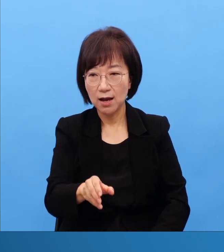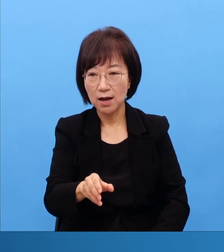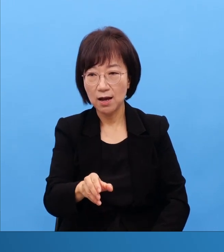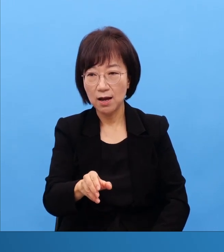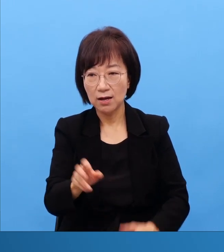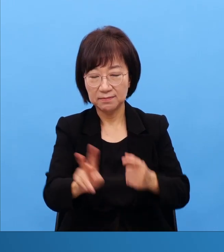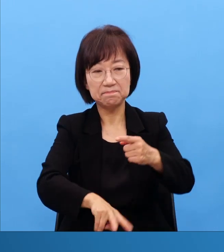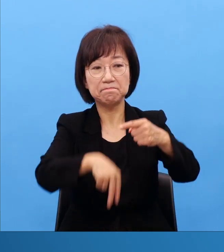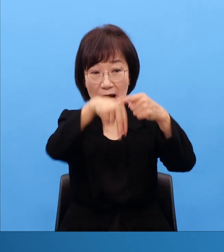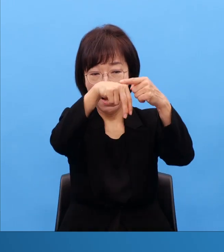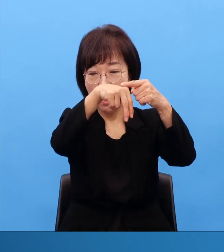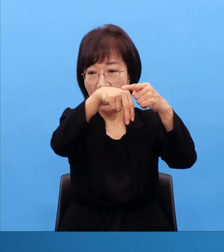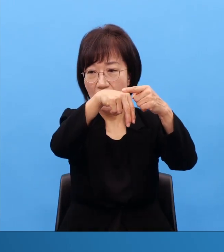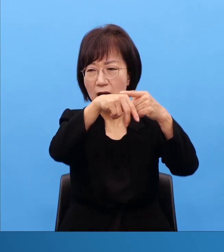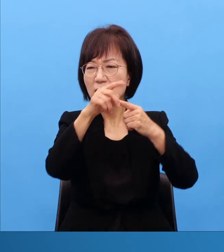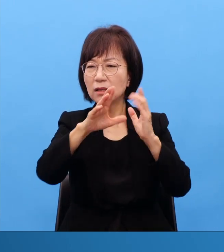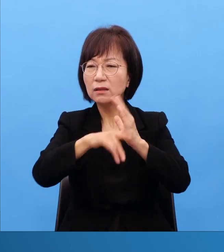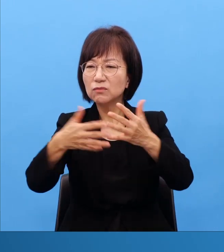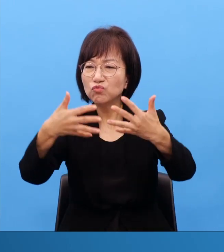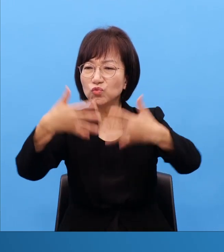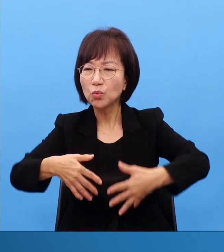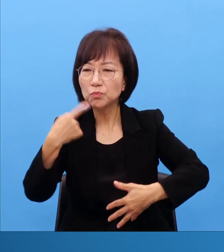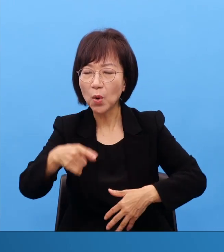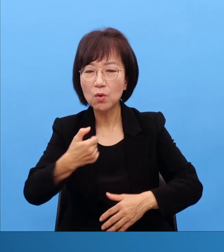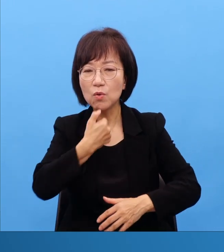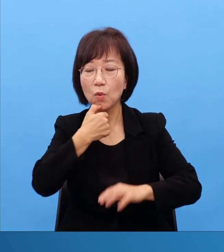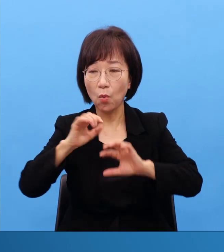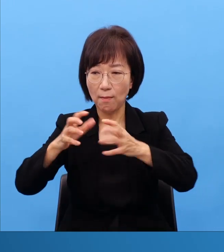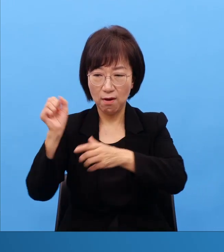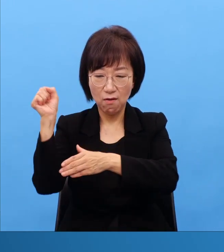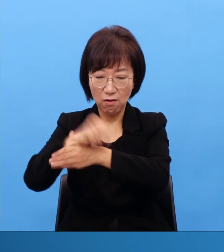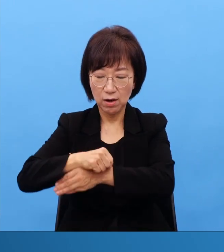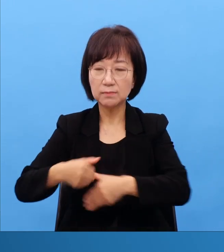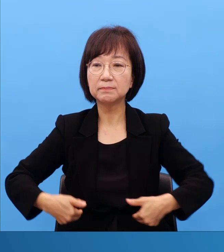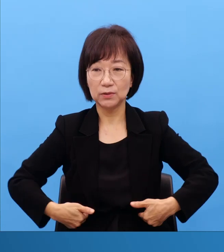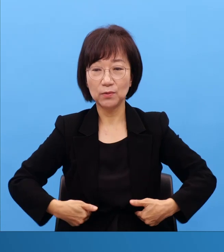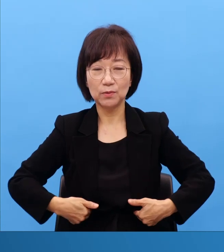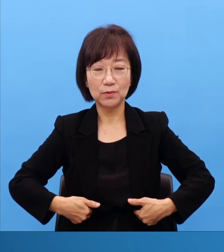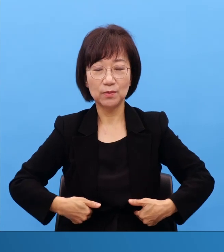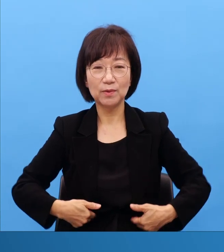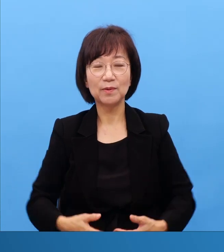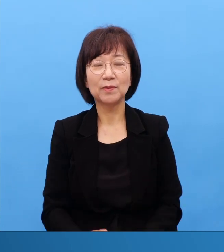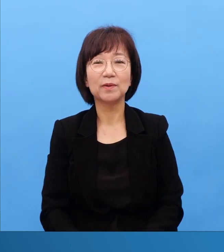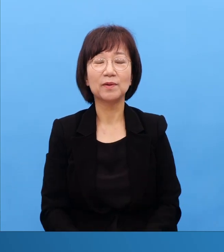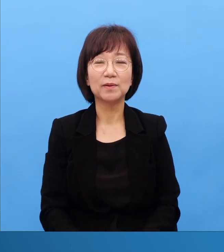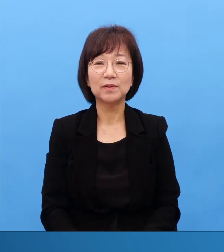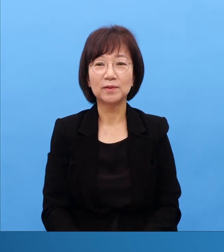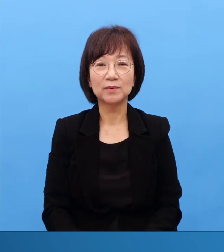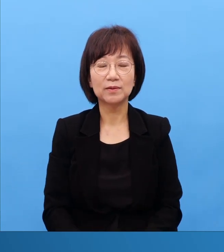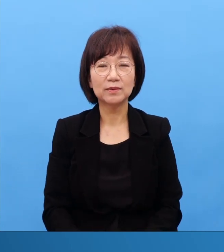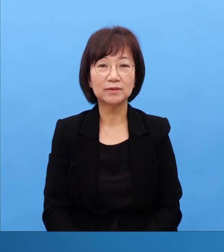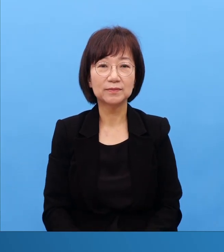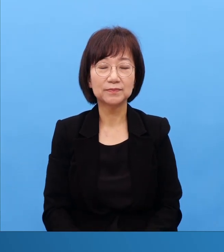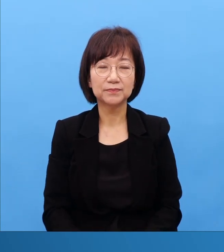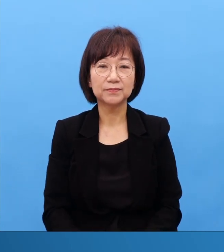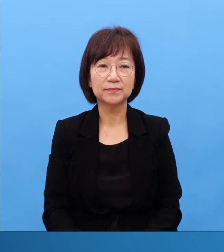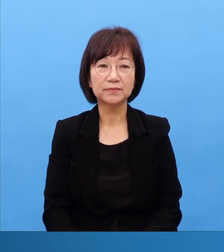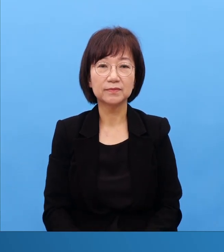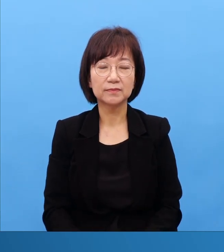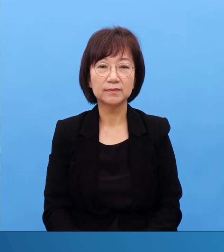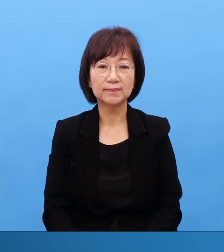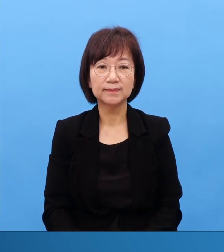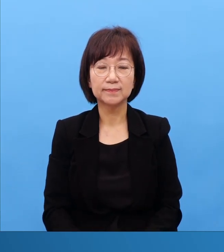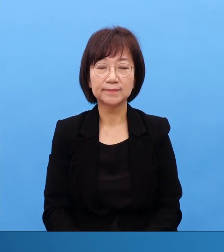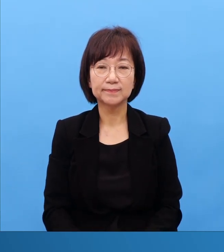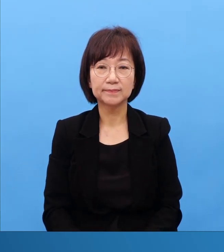받아라. But in accordance with the law, if an atrocious crime has been committed, then the criminal would face death upon the cross, but he would have to